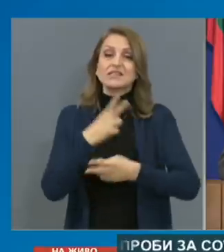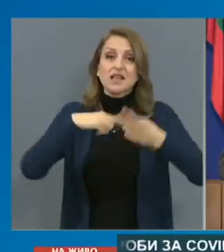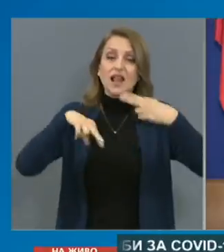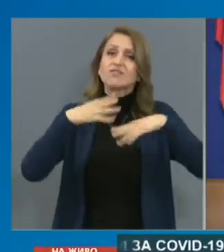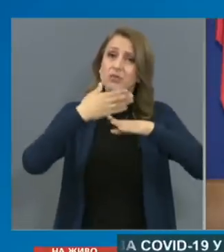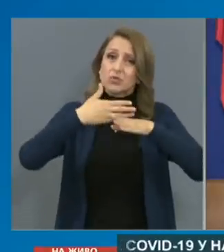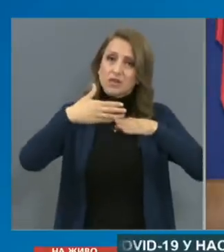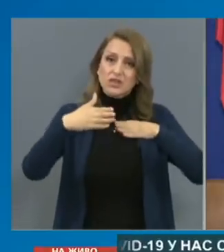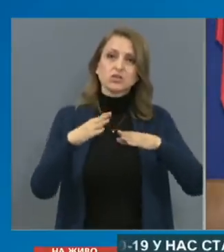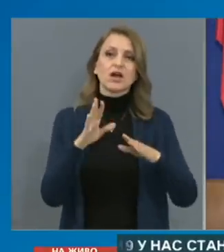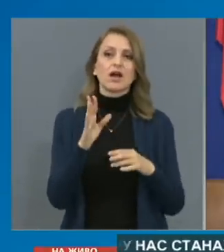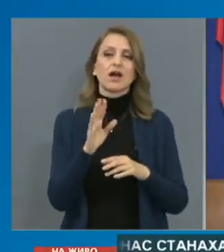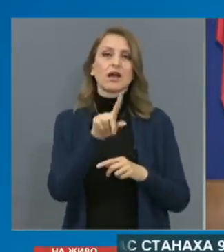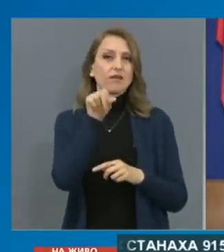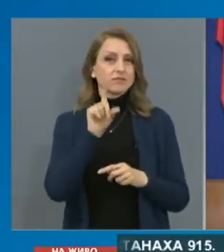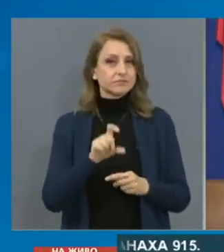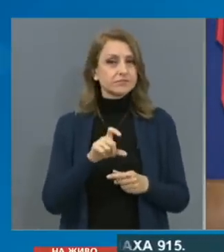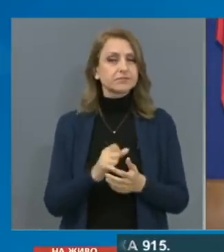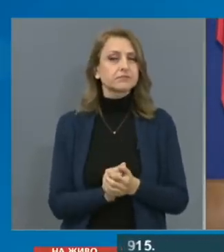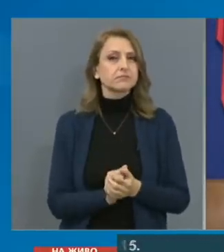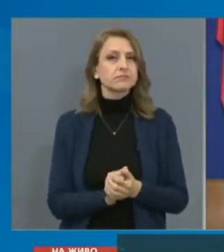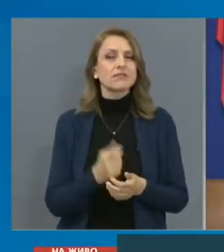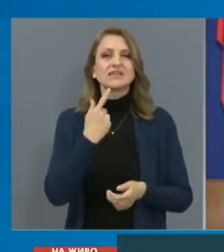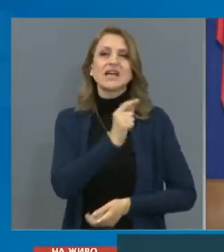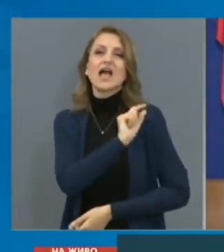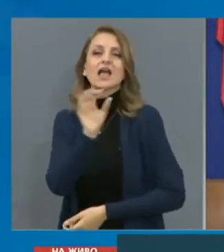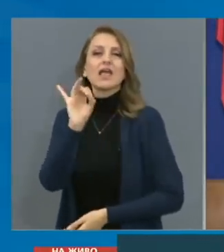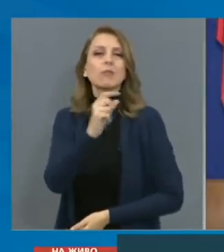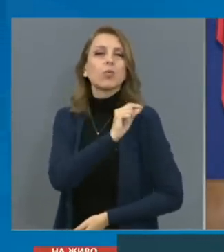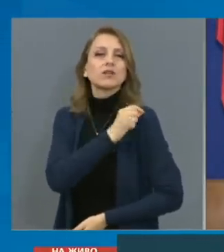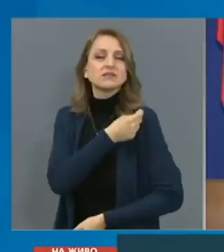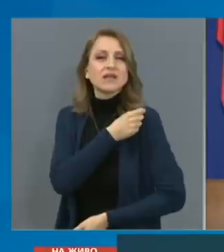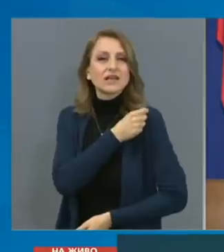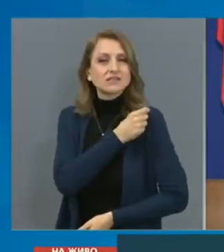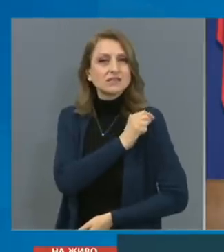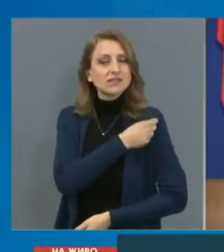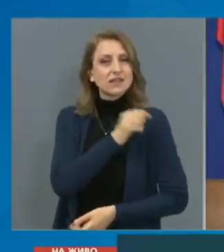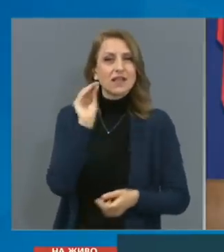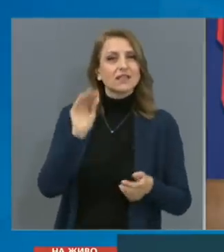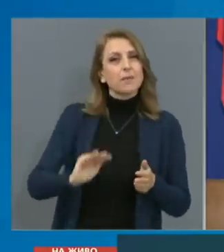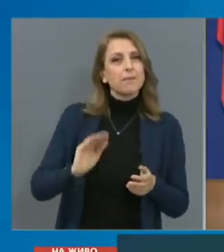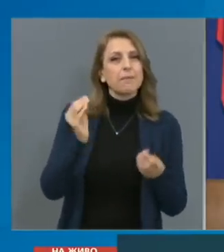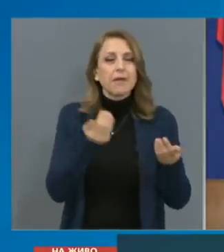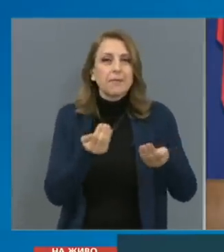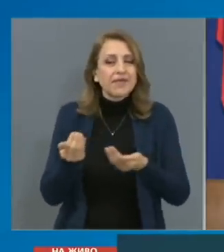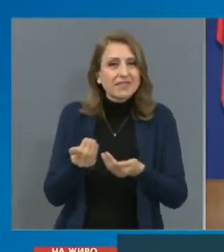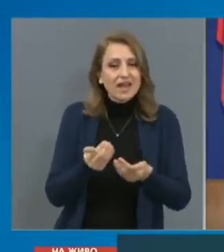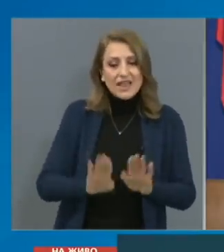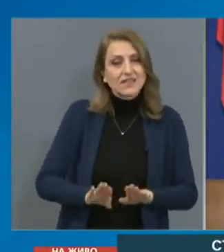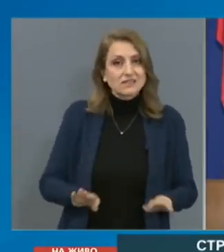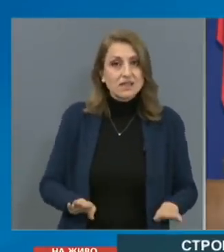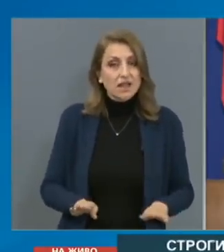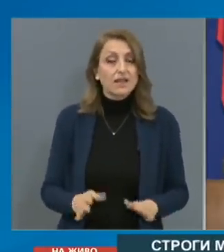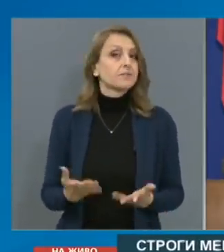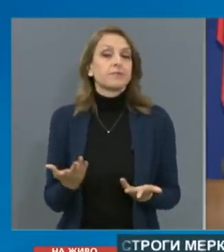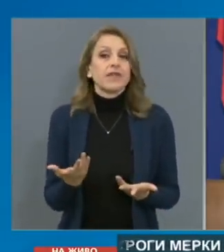И още два въпроса към вас във връзка с имунизациите, когато отново те започнат при бебетата и при децата. Как